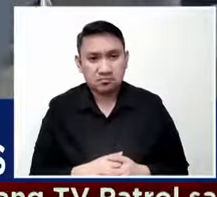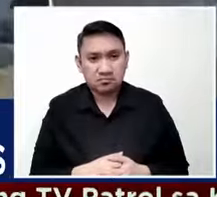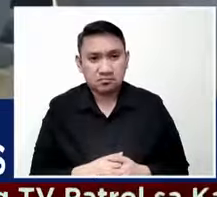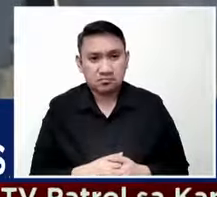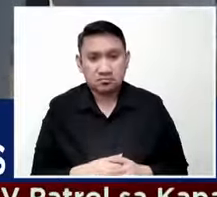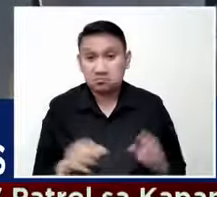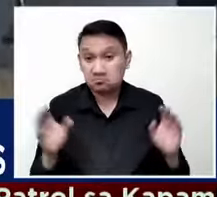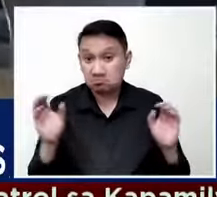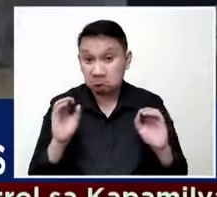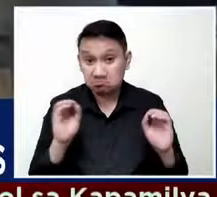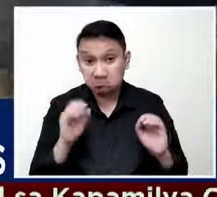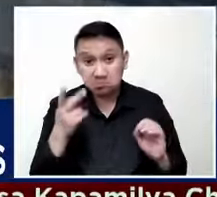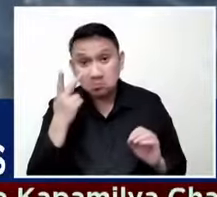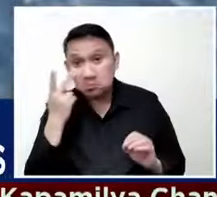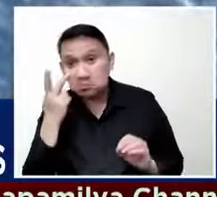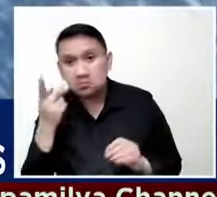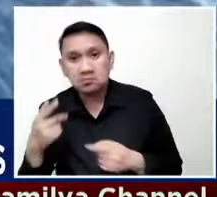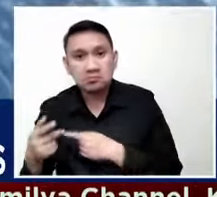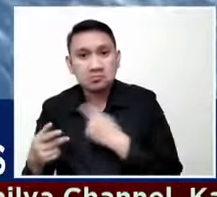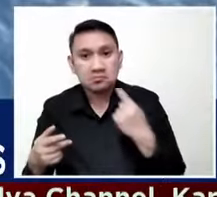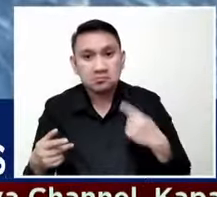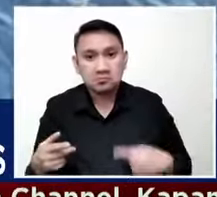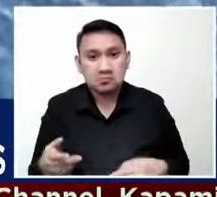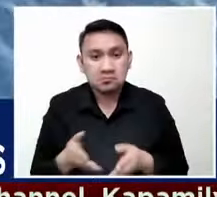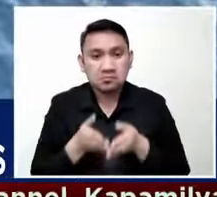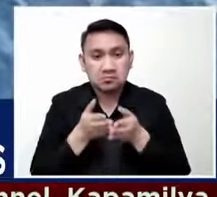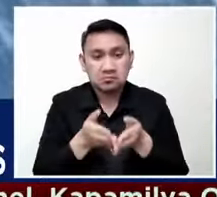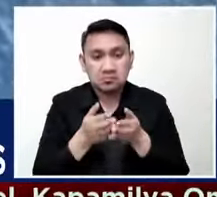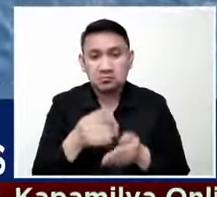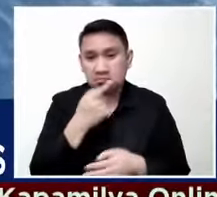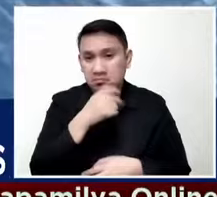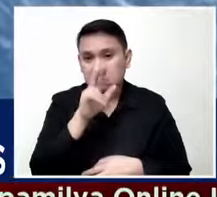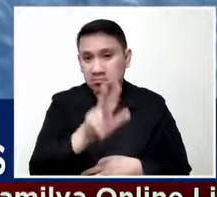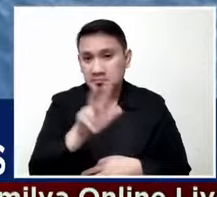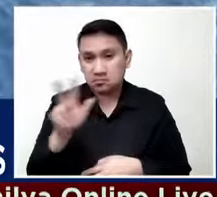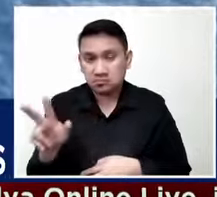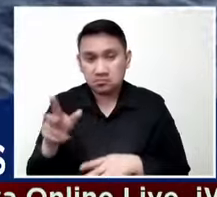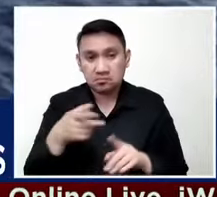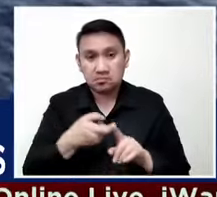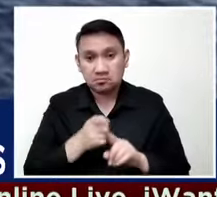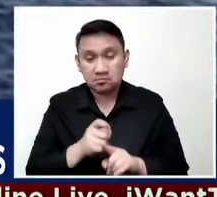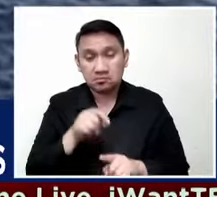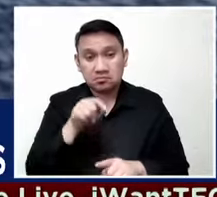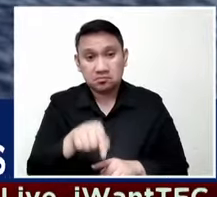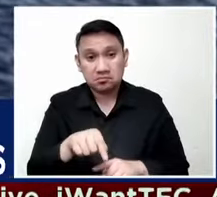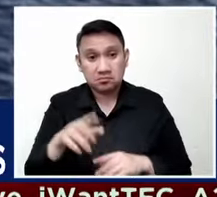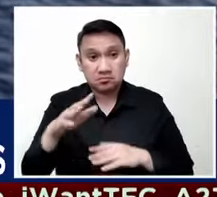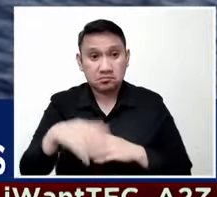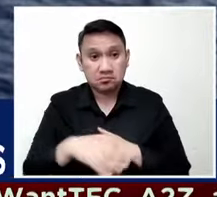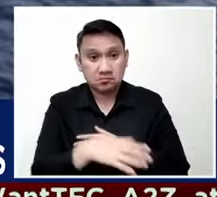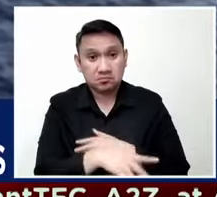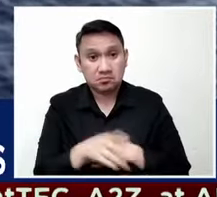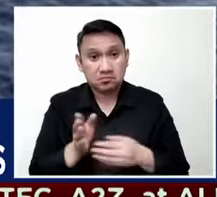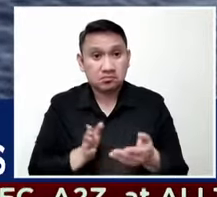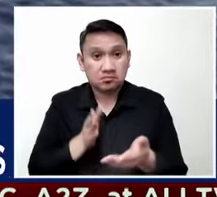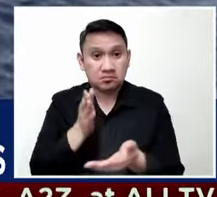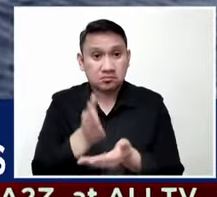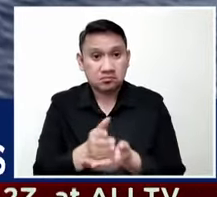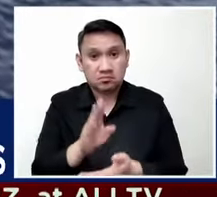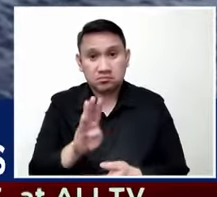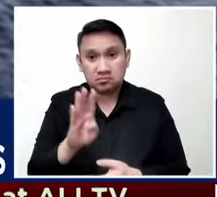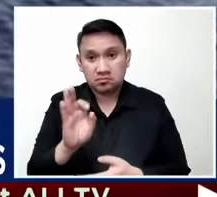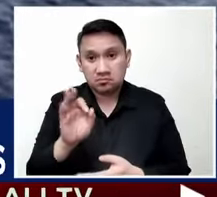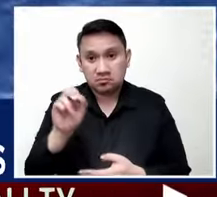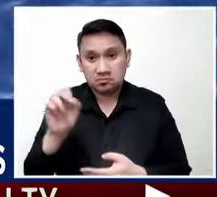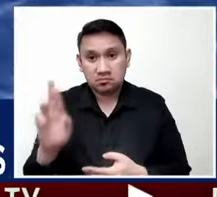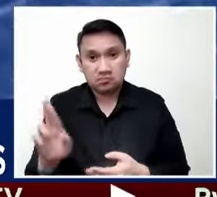namang namataang Chinese vessel dahil 33 nautical miles lang mula sa Pampang ang fishing grounds na pinuntahan ng BFAR.